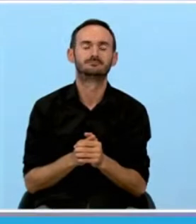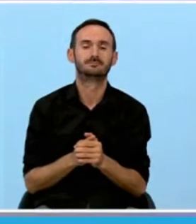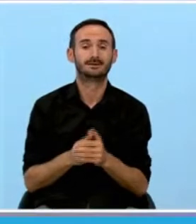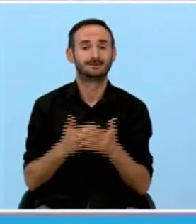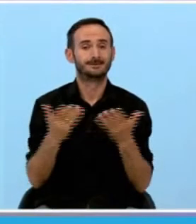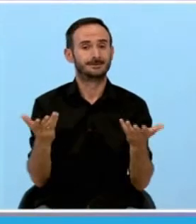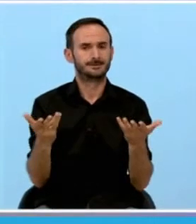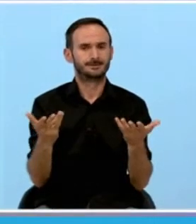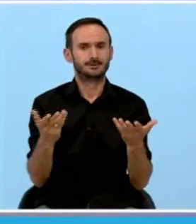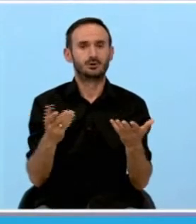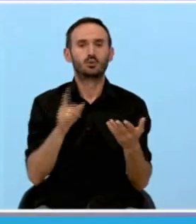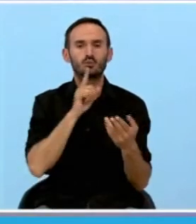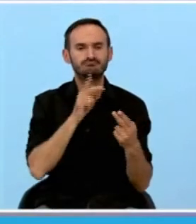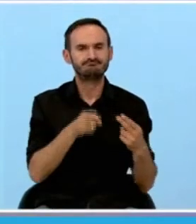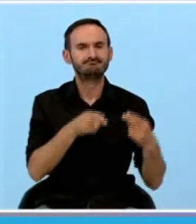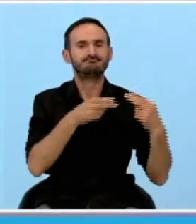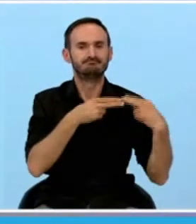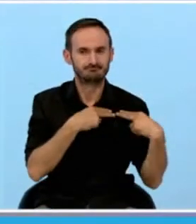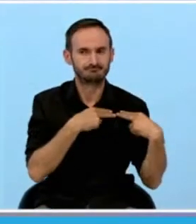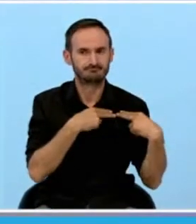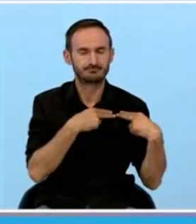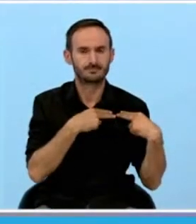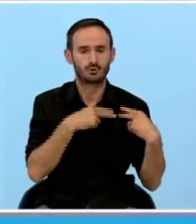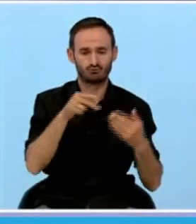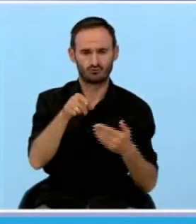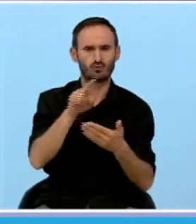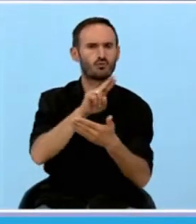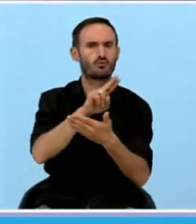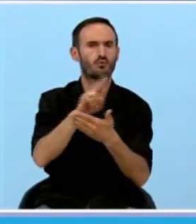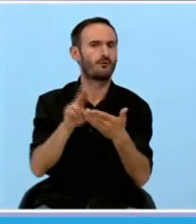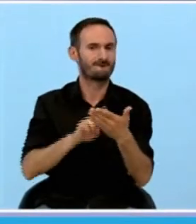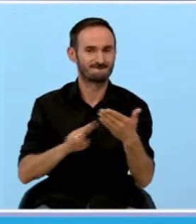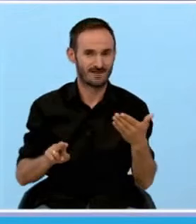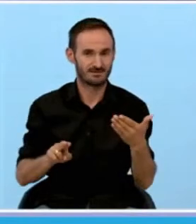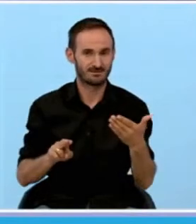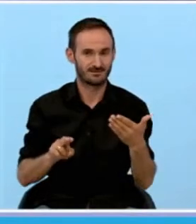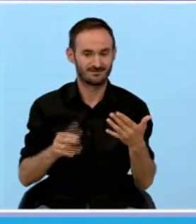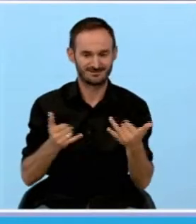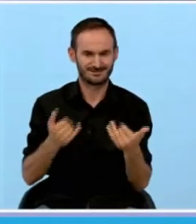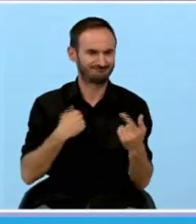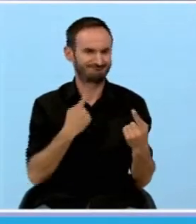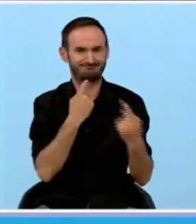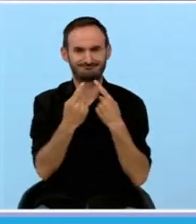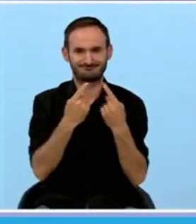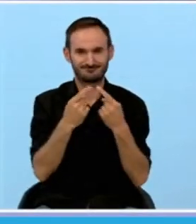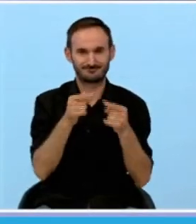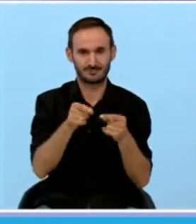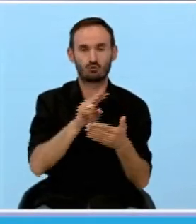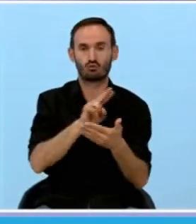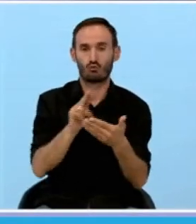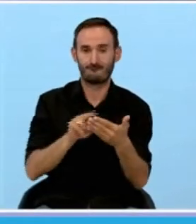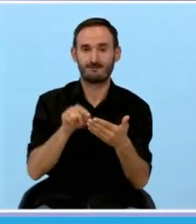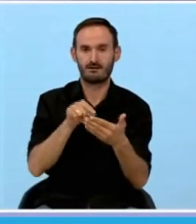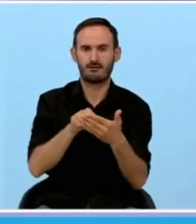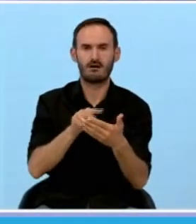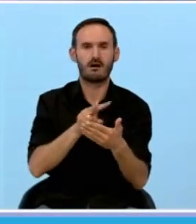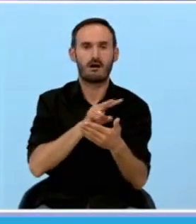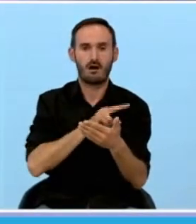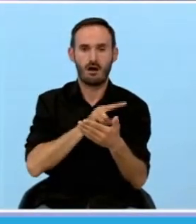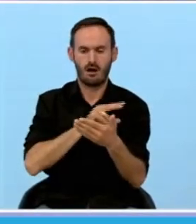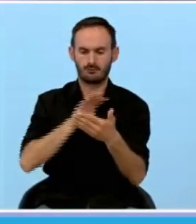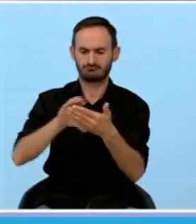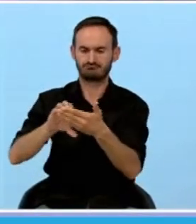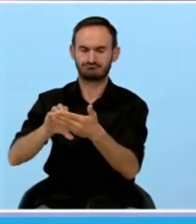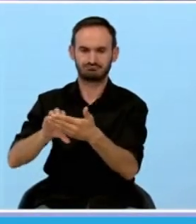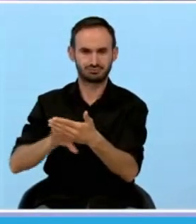Pra, po në përgjithësi, konventa për cilën e po flasëm, sa në një pjesë të madhe është e inkorporuar